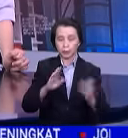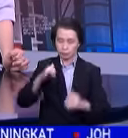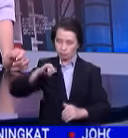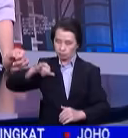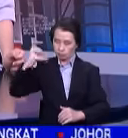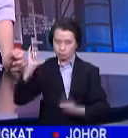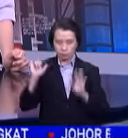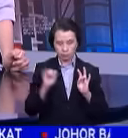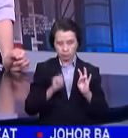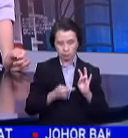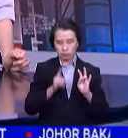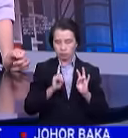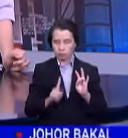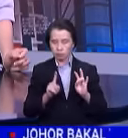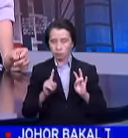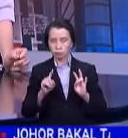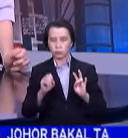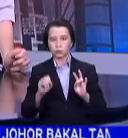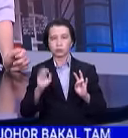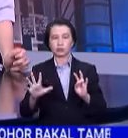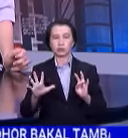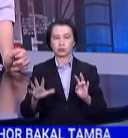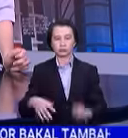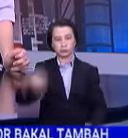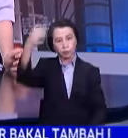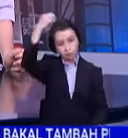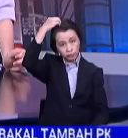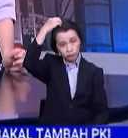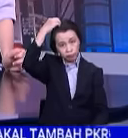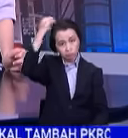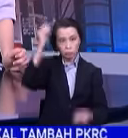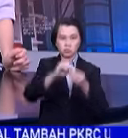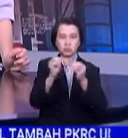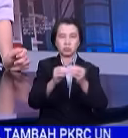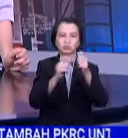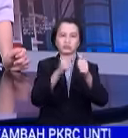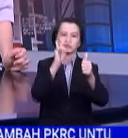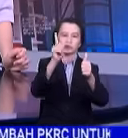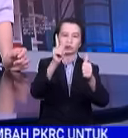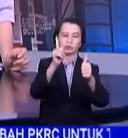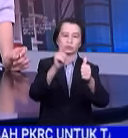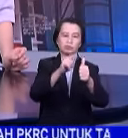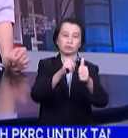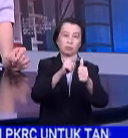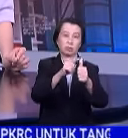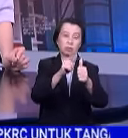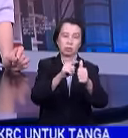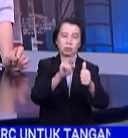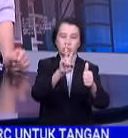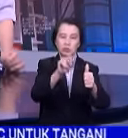semalam 7,105 kes. Selangor terus menjadi penyumbang utama dengan mencatatkan